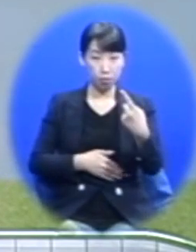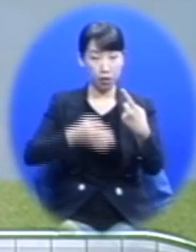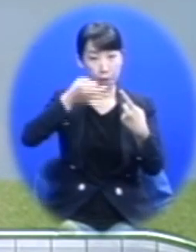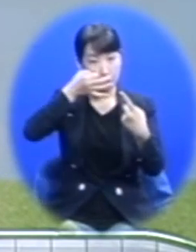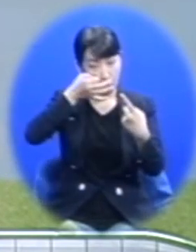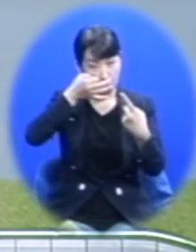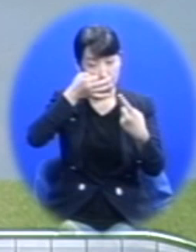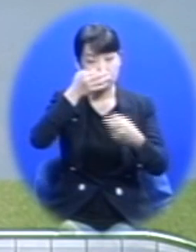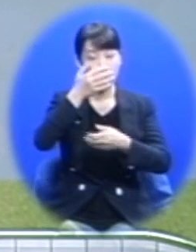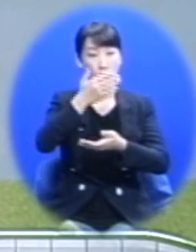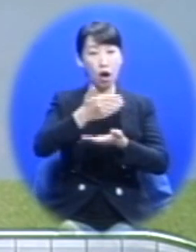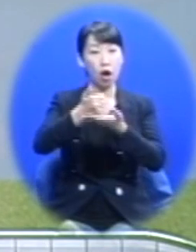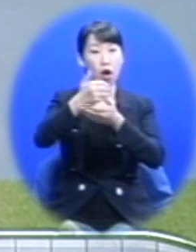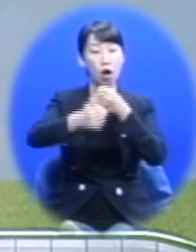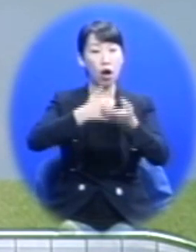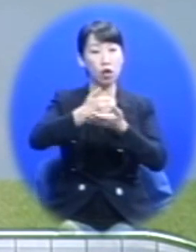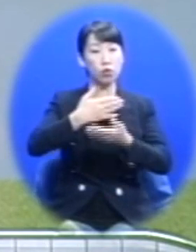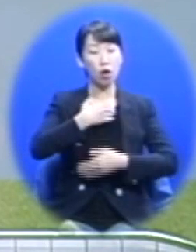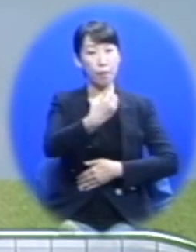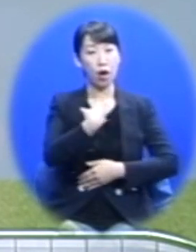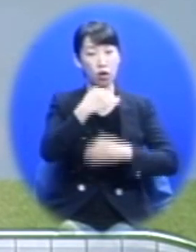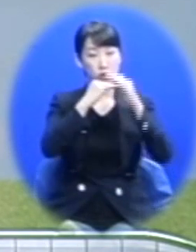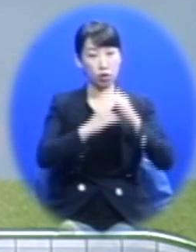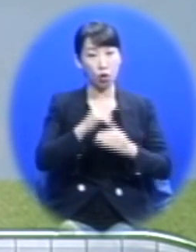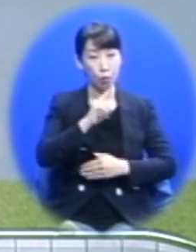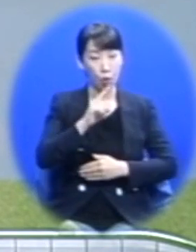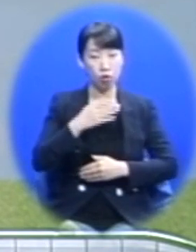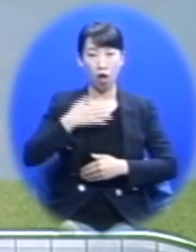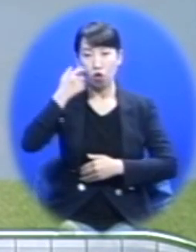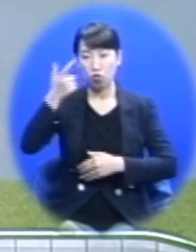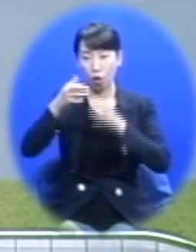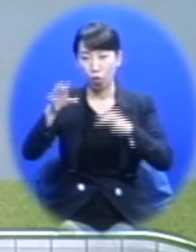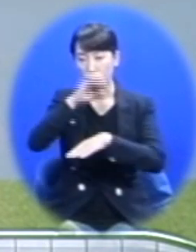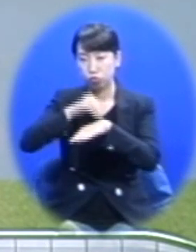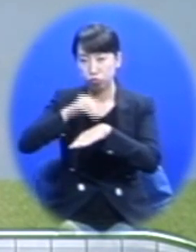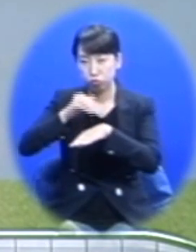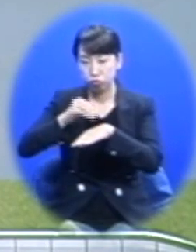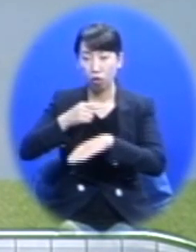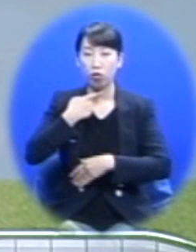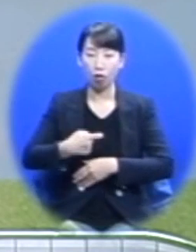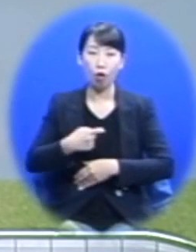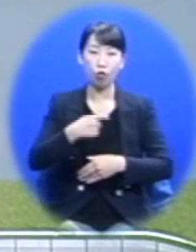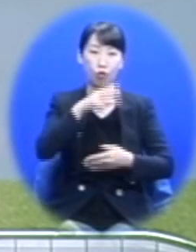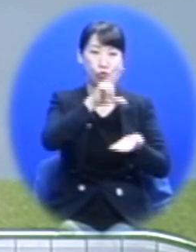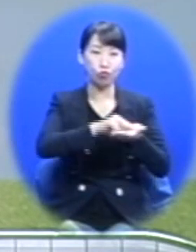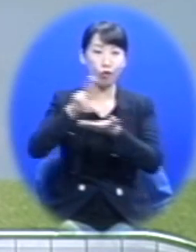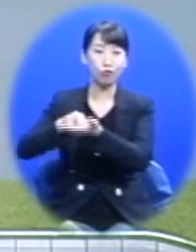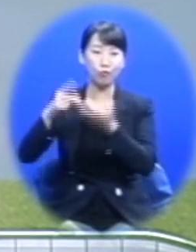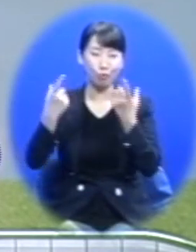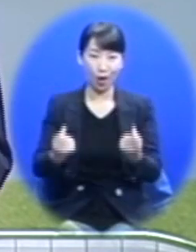주시는 말씀이 하나님께서 지난 6개월 동안 저를 다루셨던 바로 그 주제입니다. 저는